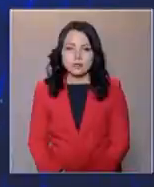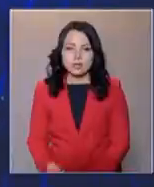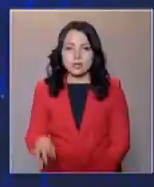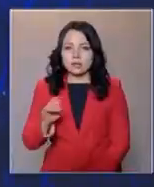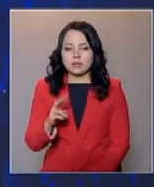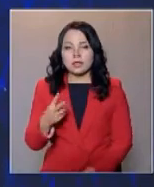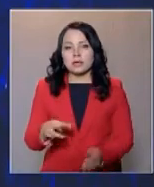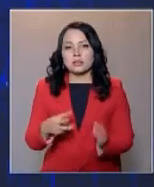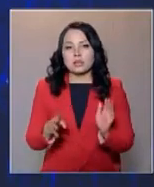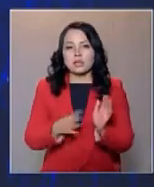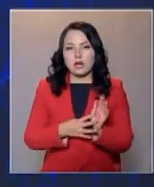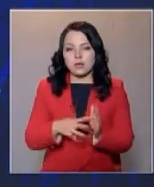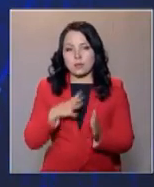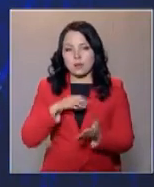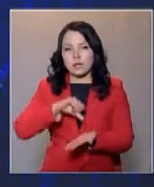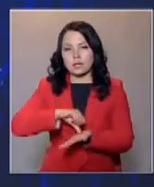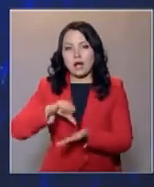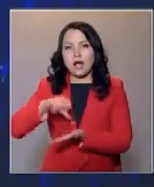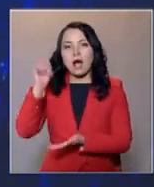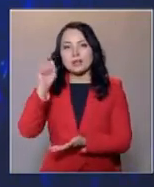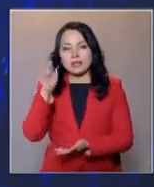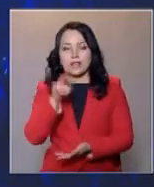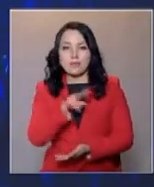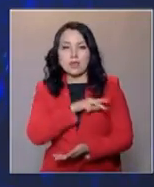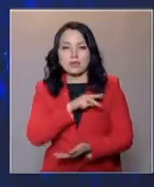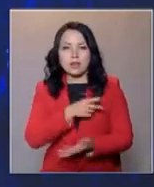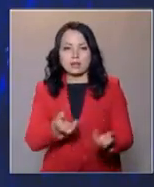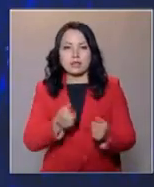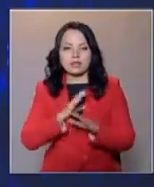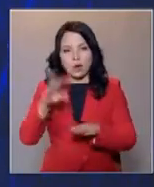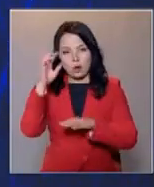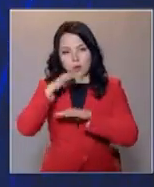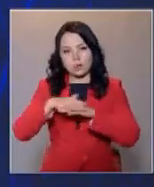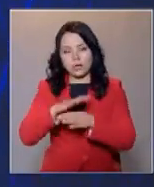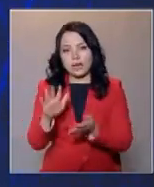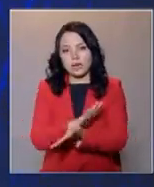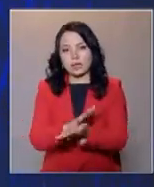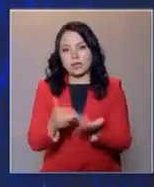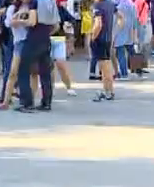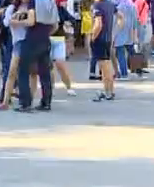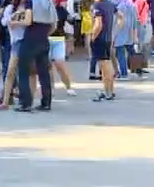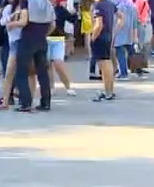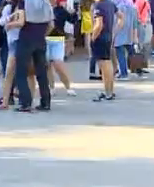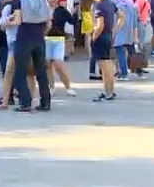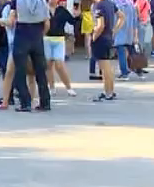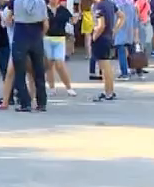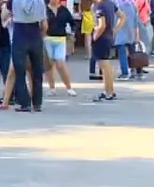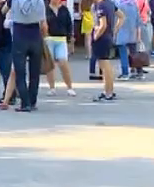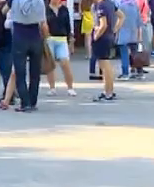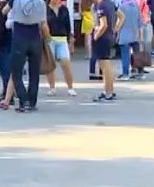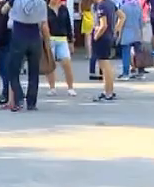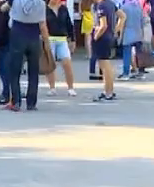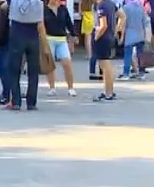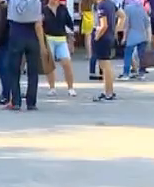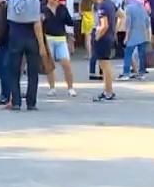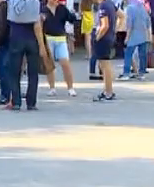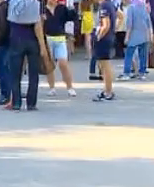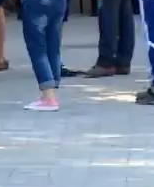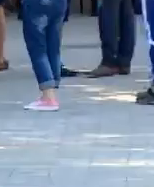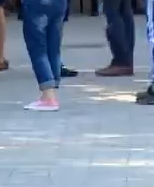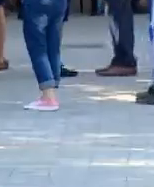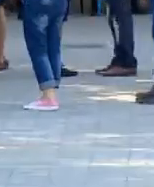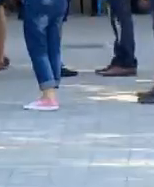Из 39 обладателей знака Алтын-Белгі, не получивших государственный грант, 23 выпускника зачислены в университеты на